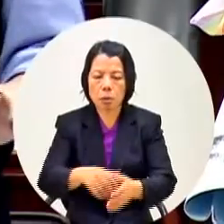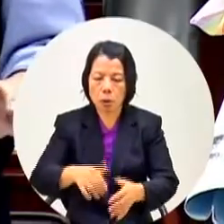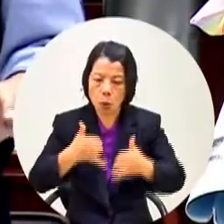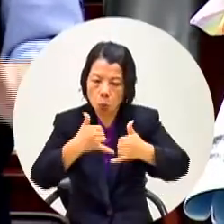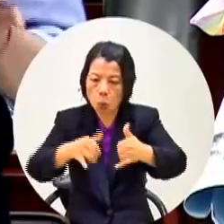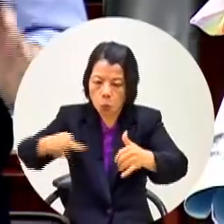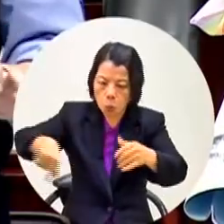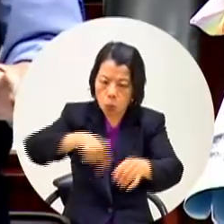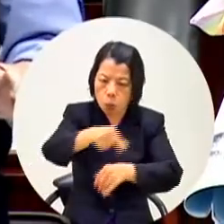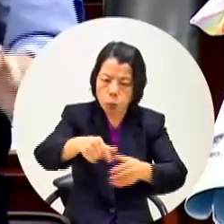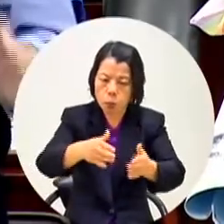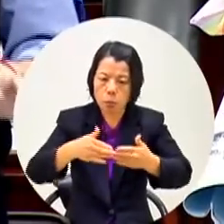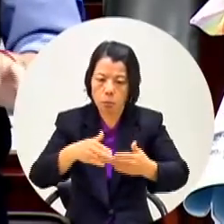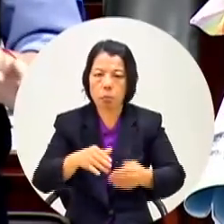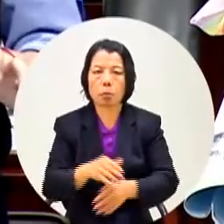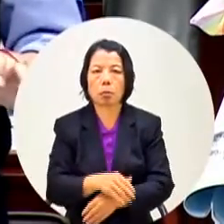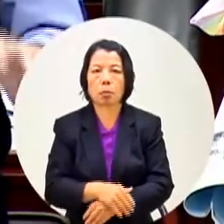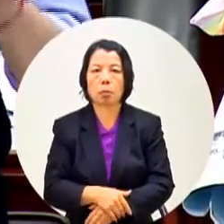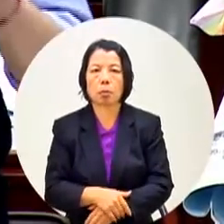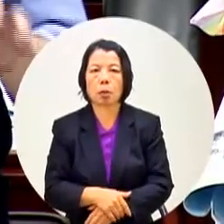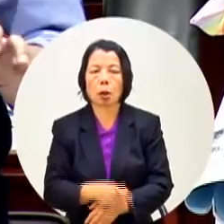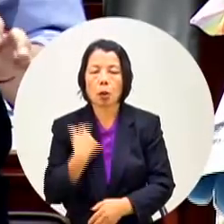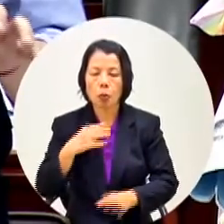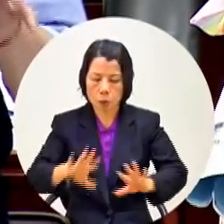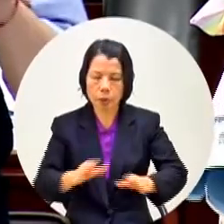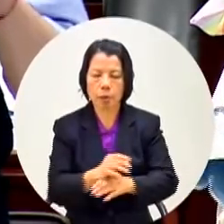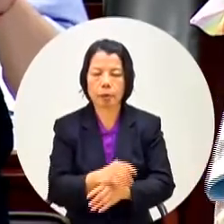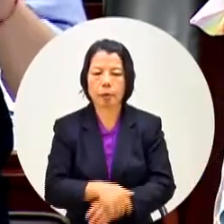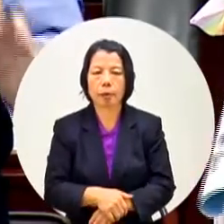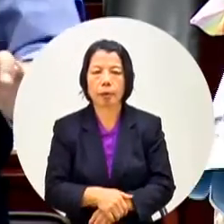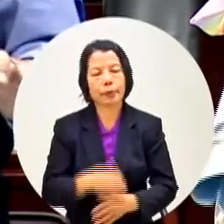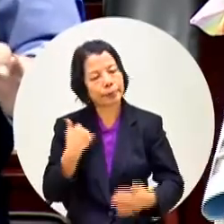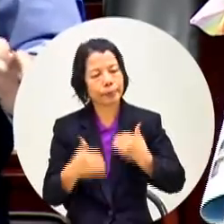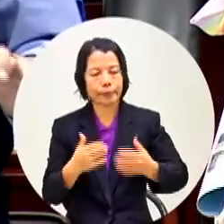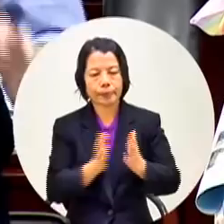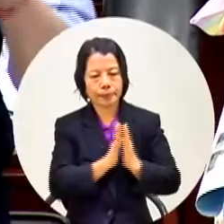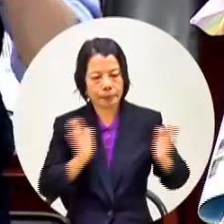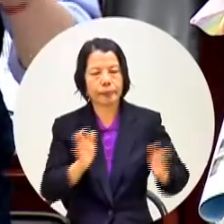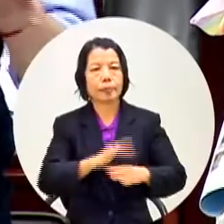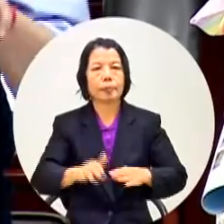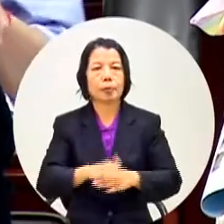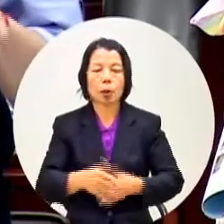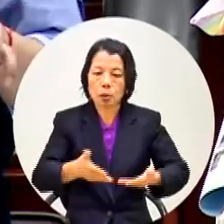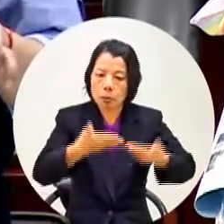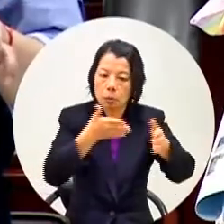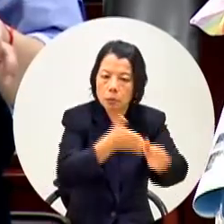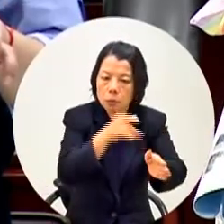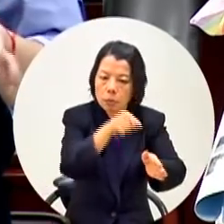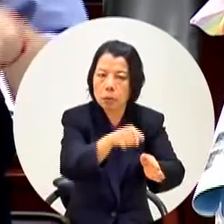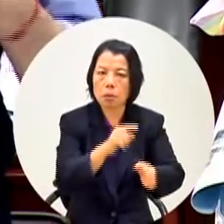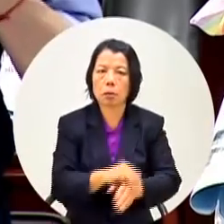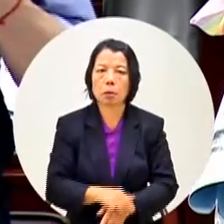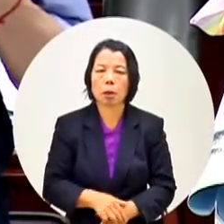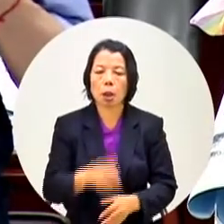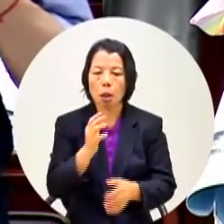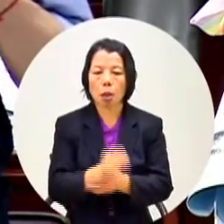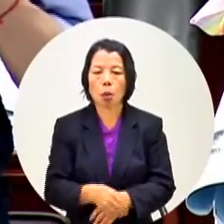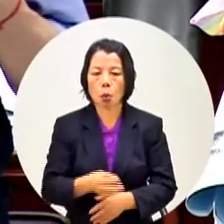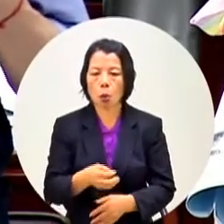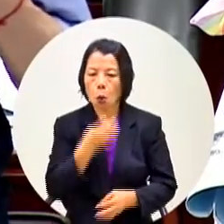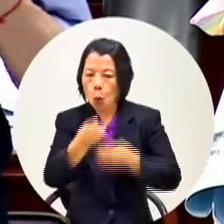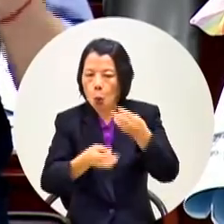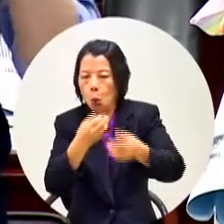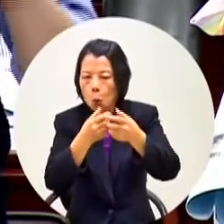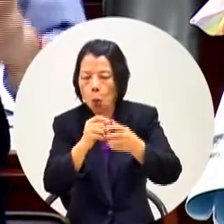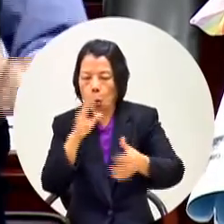我审慎乐观，就是说轻轨，我大概讲，因为我不想说太多，将来学者专家来开会的时候，变成我们。 所以市长